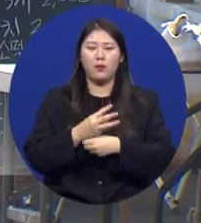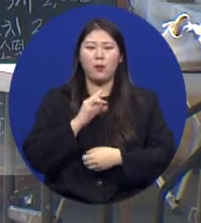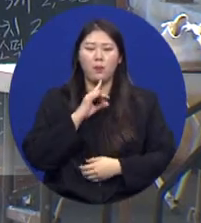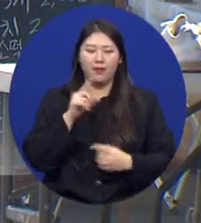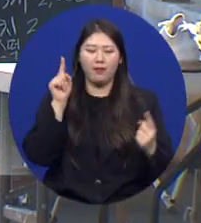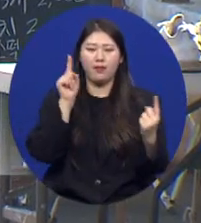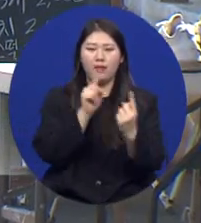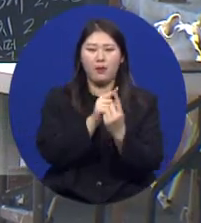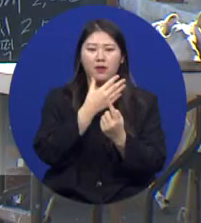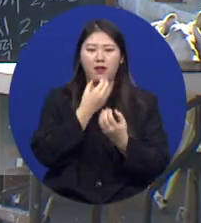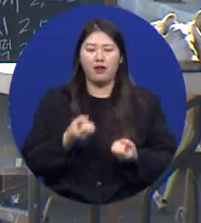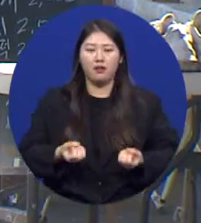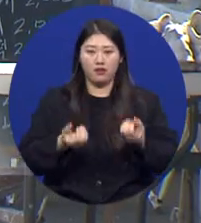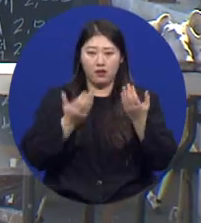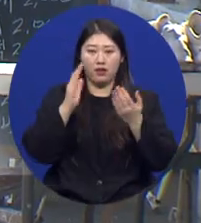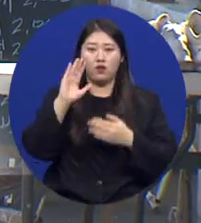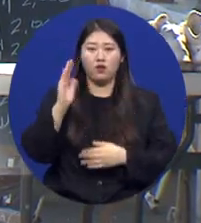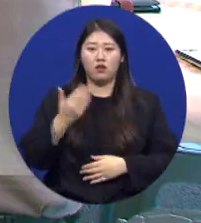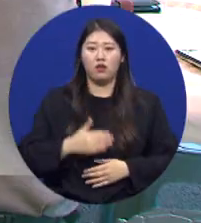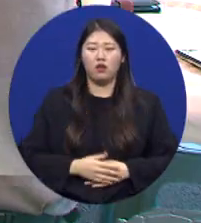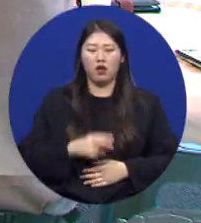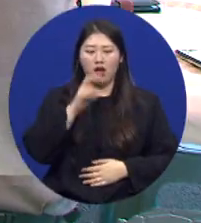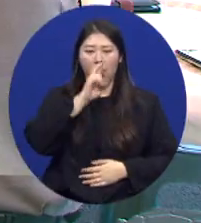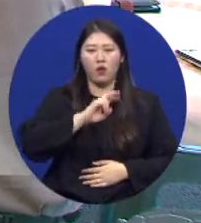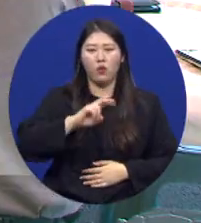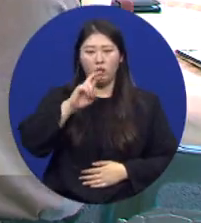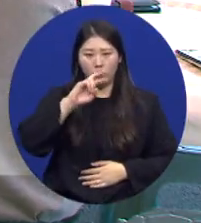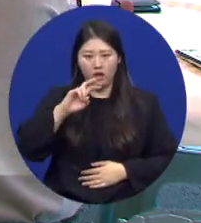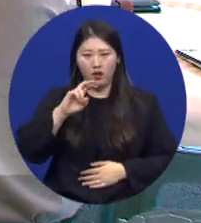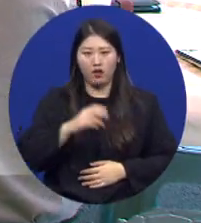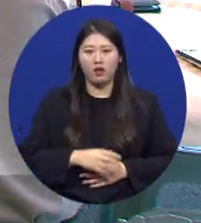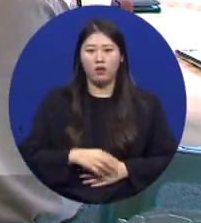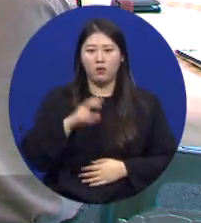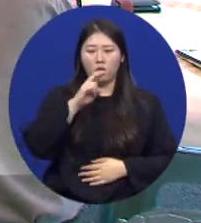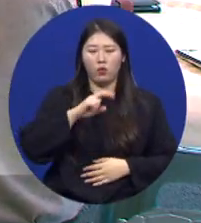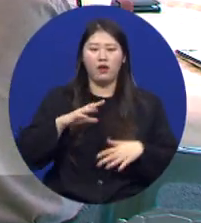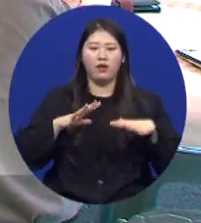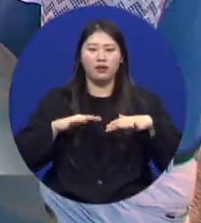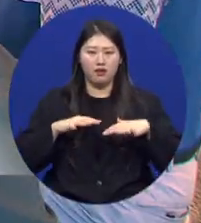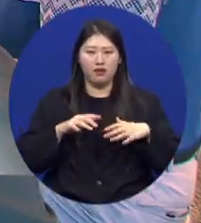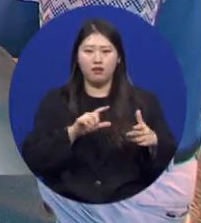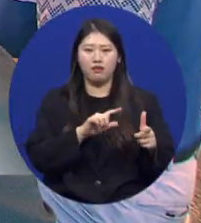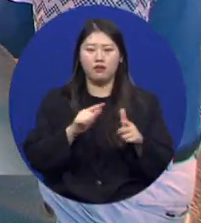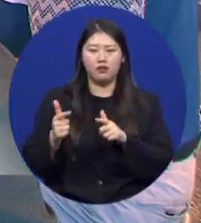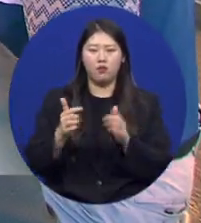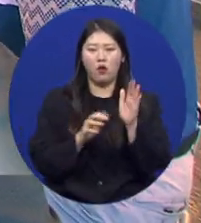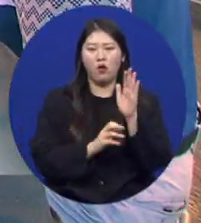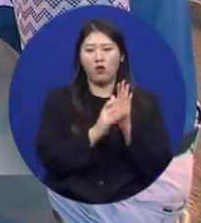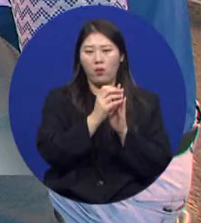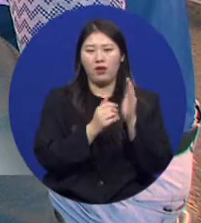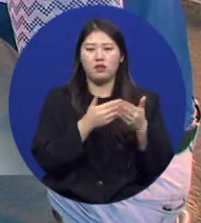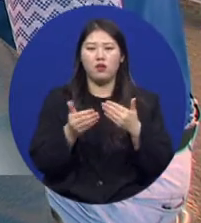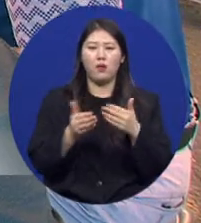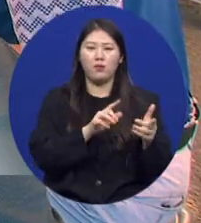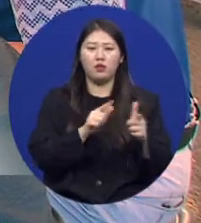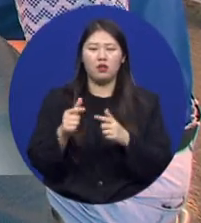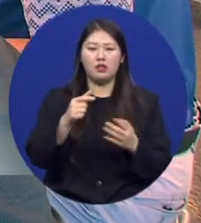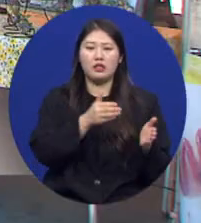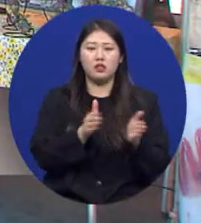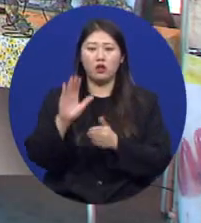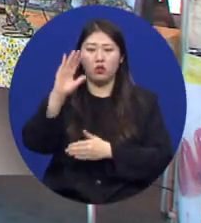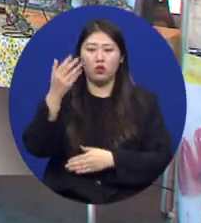대면 행사로 열린 이번 축제에는 가요제와 노래자랑, 선상 낚시와 새벽 경매 체험 등 다양한 프로그램이